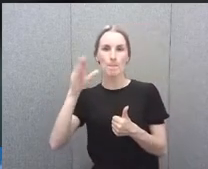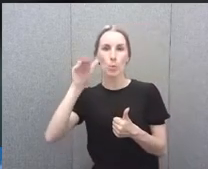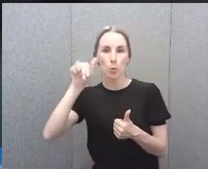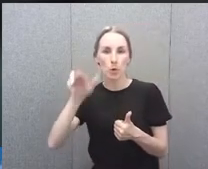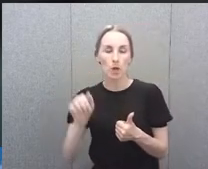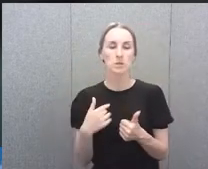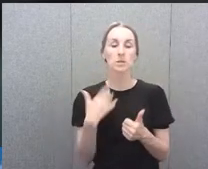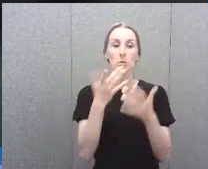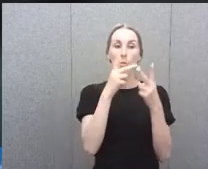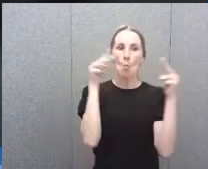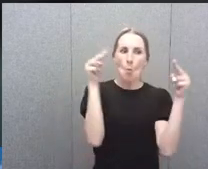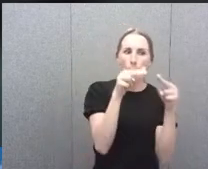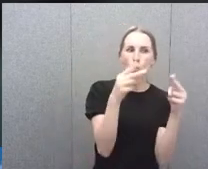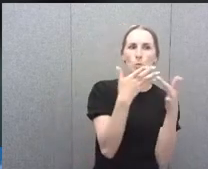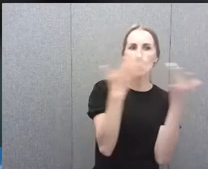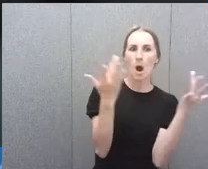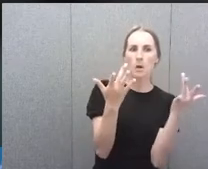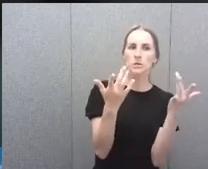Швеции, отражает, что